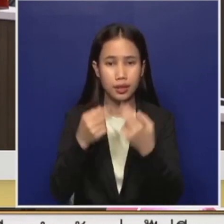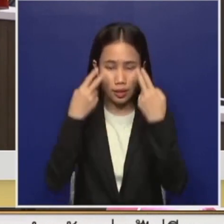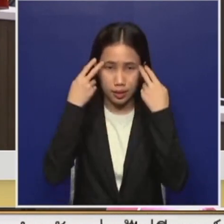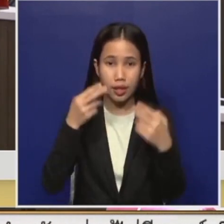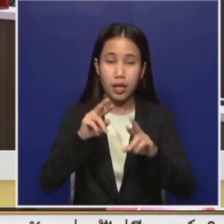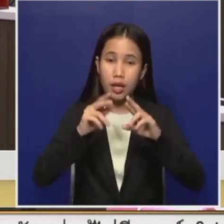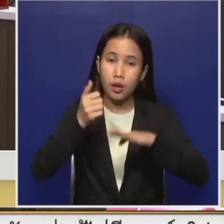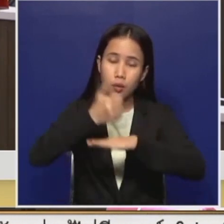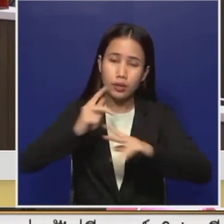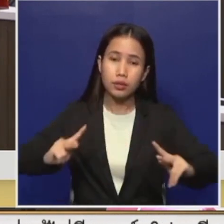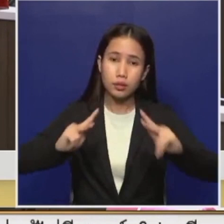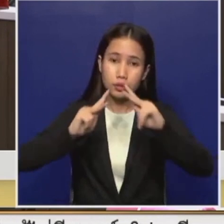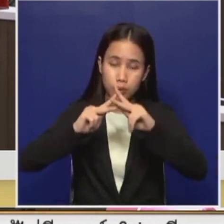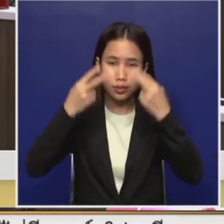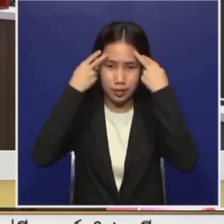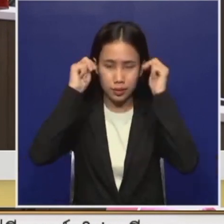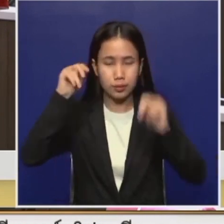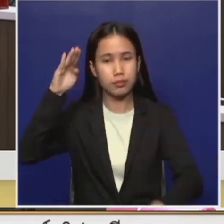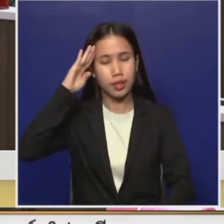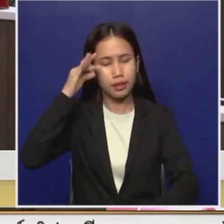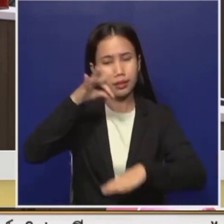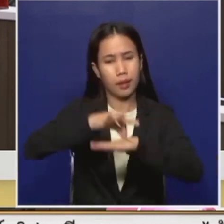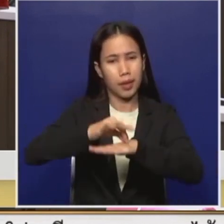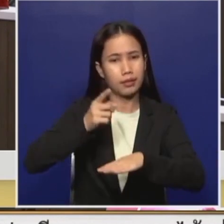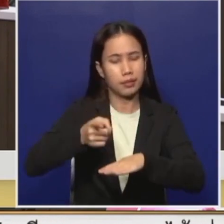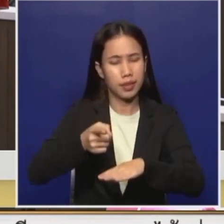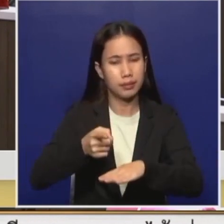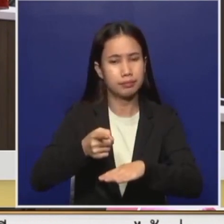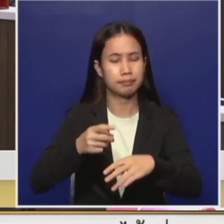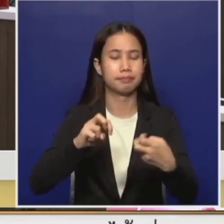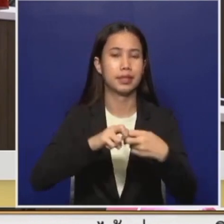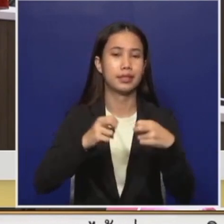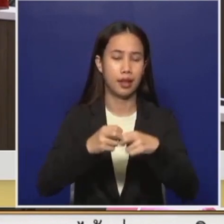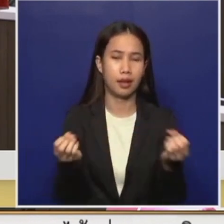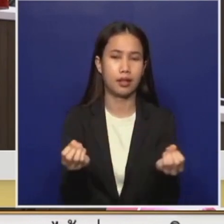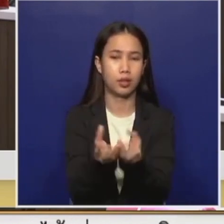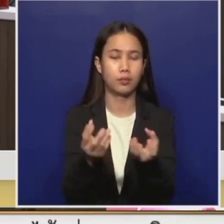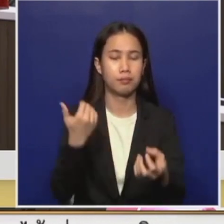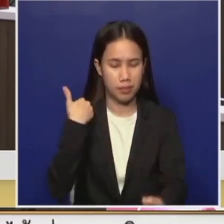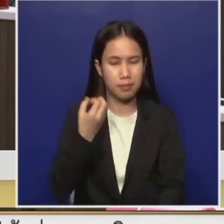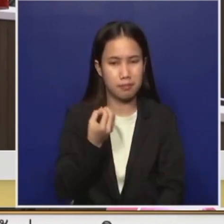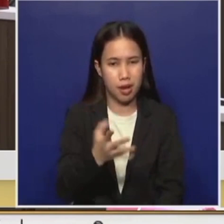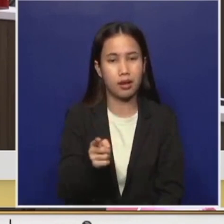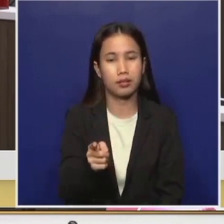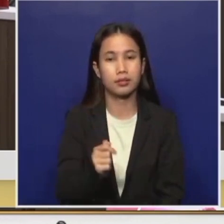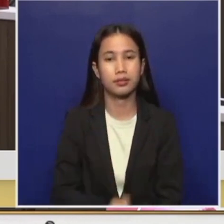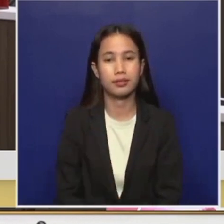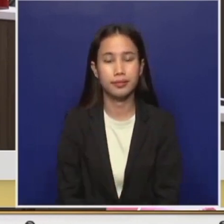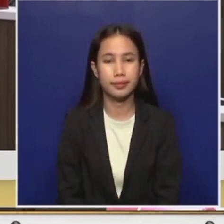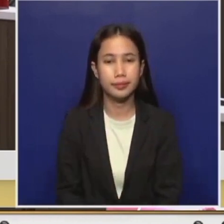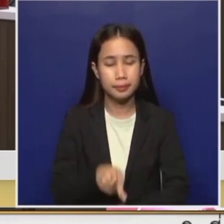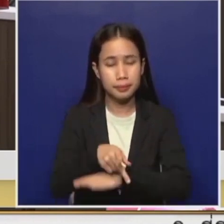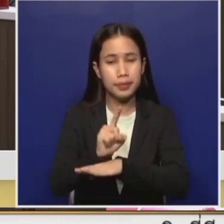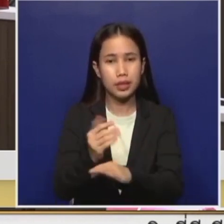ฐมัตรีและใยมตรีของอยู่ใตำแหนงตอกไปตอนนั้ความเสียงหายยใหญ่มากก่าทานทานครั